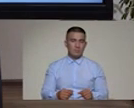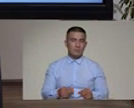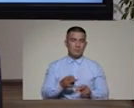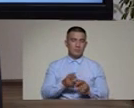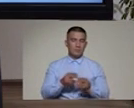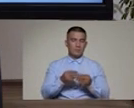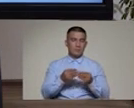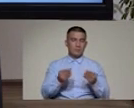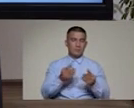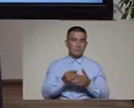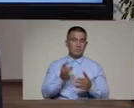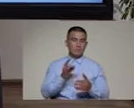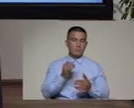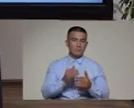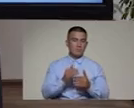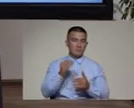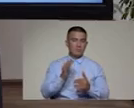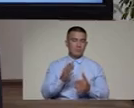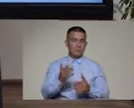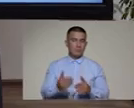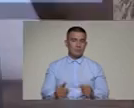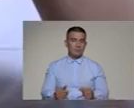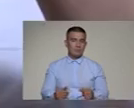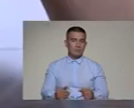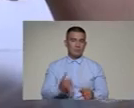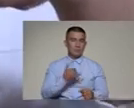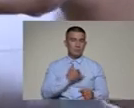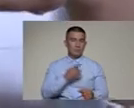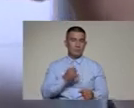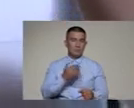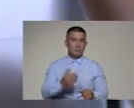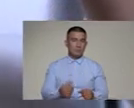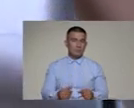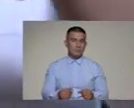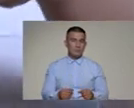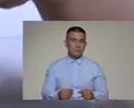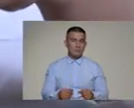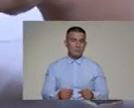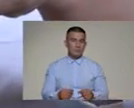Eritmamiz miqdorini ko'paytirib olamiz, sabab biz bu birikmani